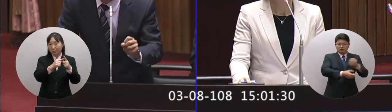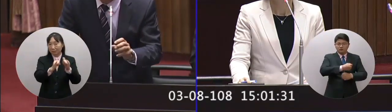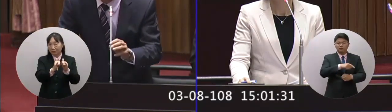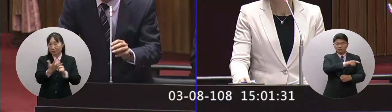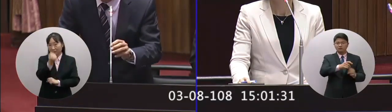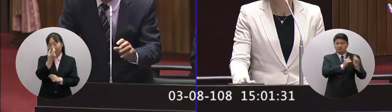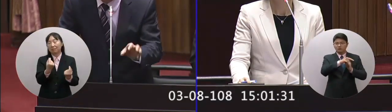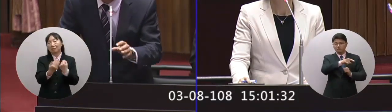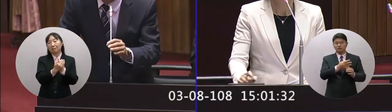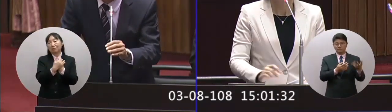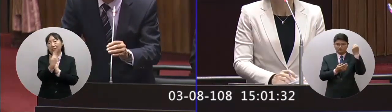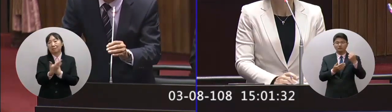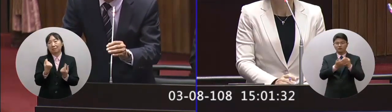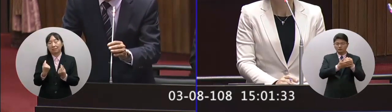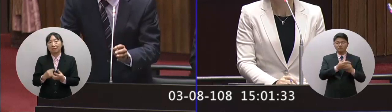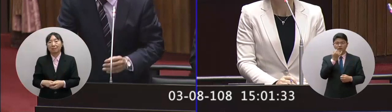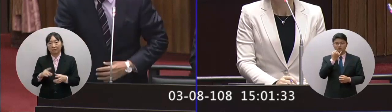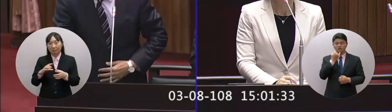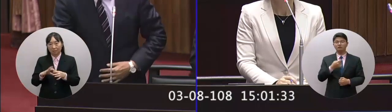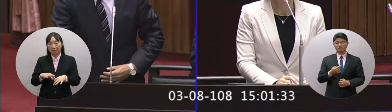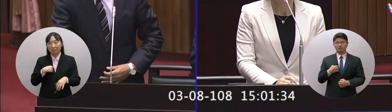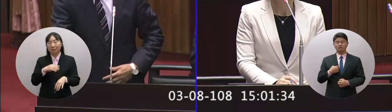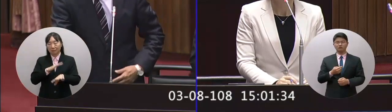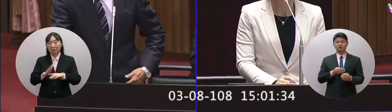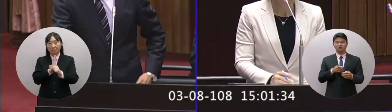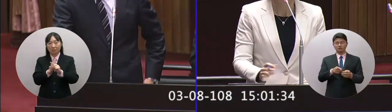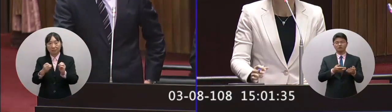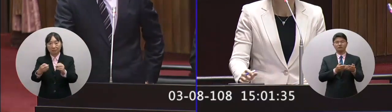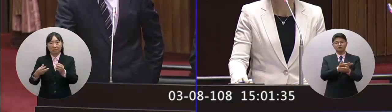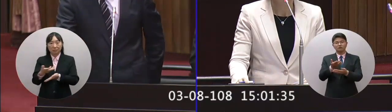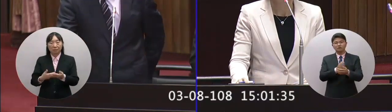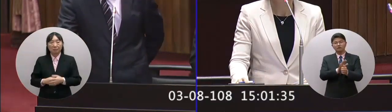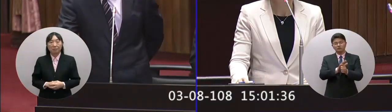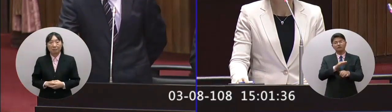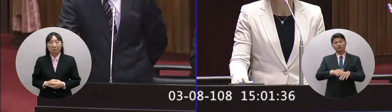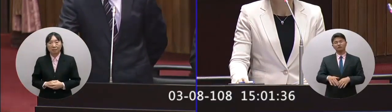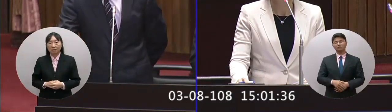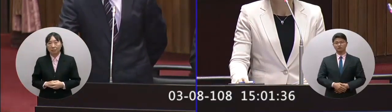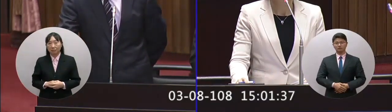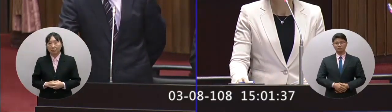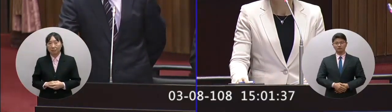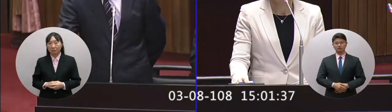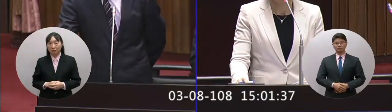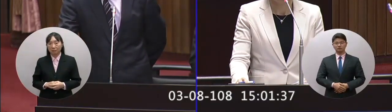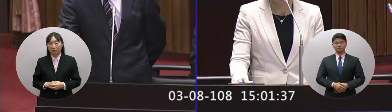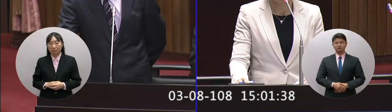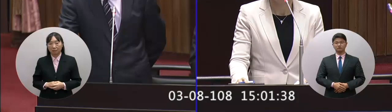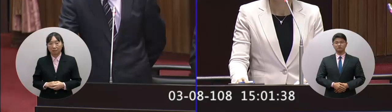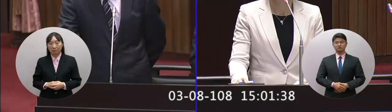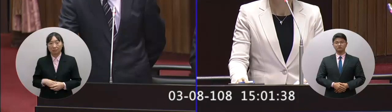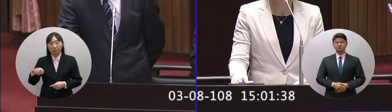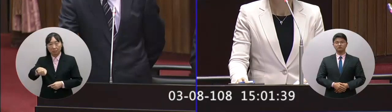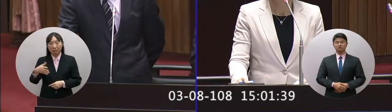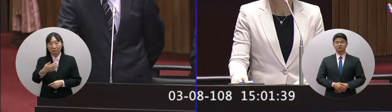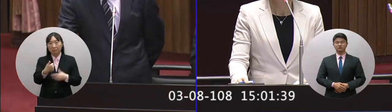我会伫即个中扮演足重要的即个角色。 即我阁甲委员报告，以后咱议会即个会